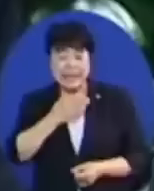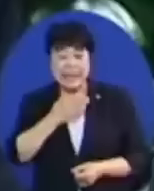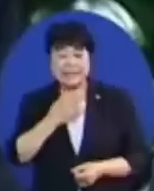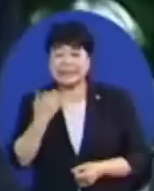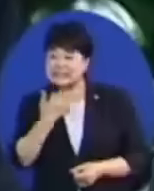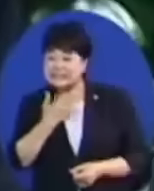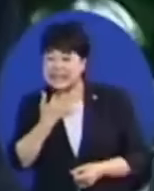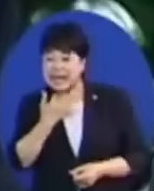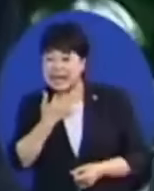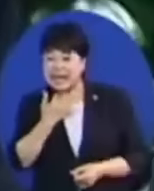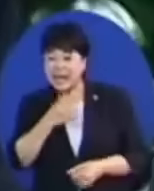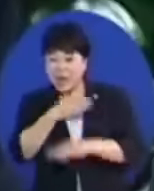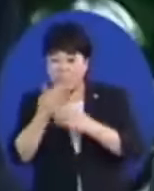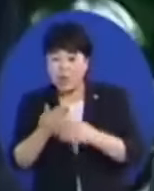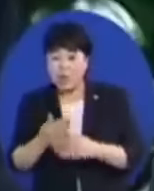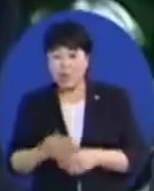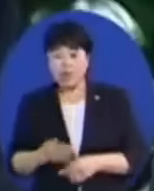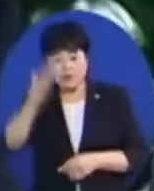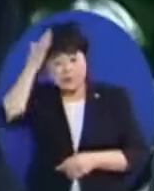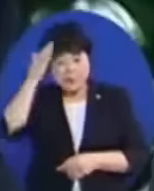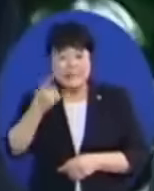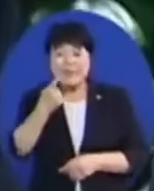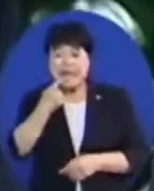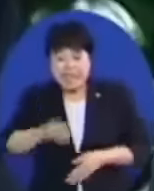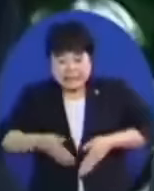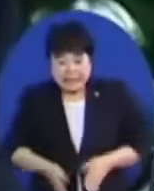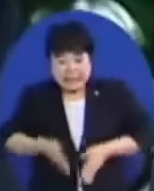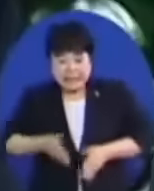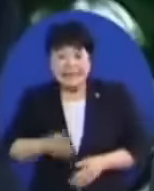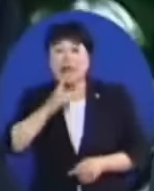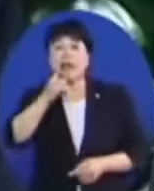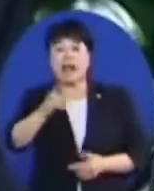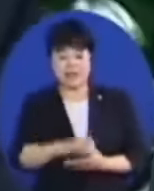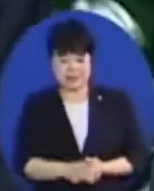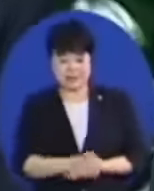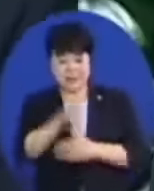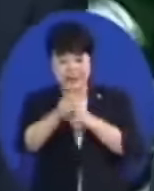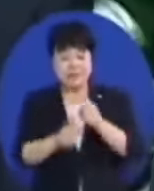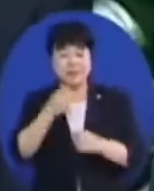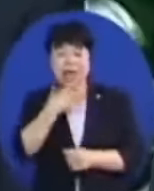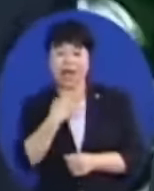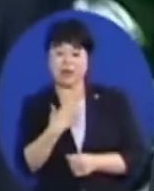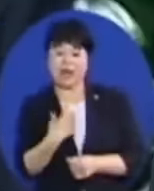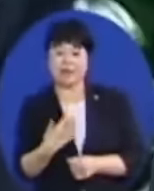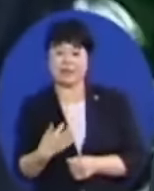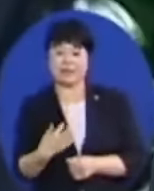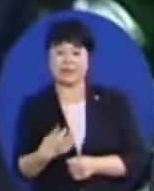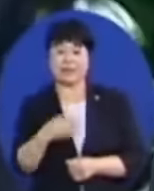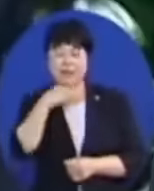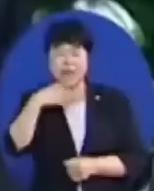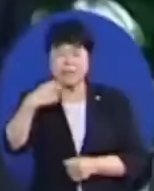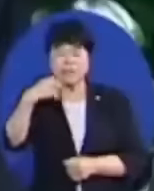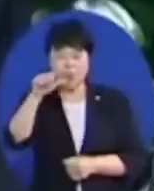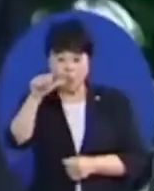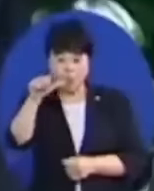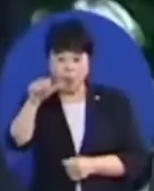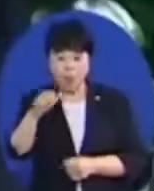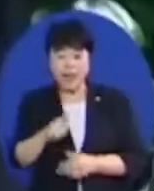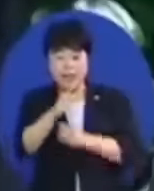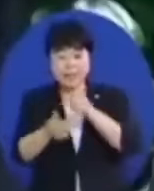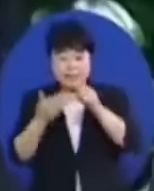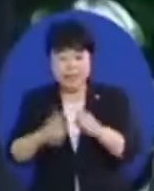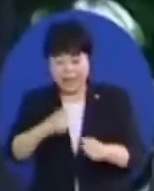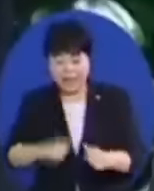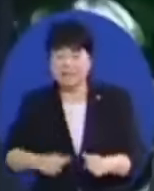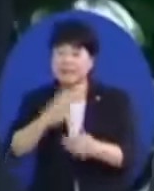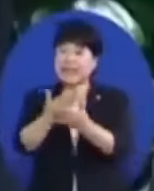넣는 새끼는 모두 다 얼룩덜룩이를 낳았다고 성경은 기록하고 있는 것입니다. 하나님은 아브라함에게 85세 하나님께